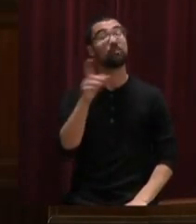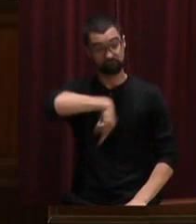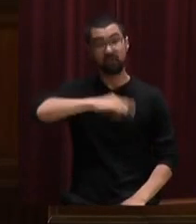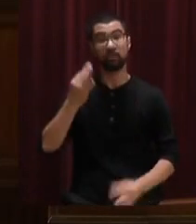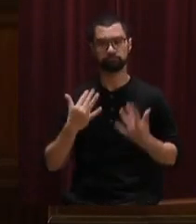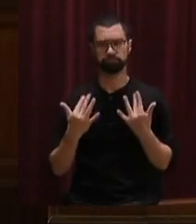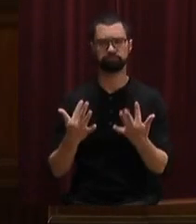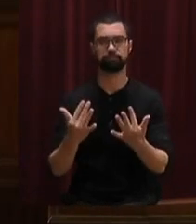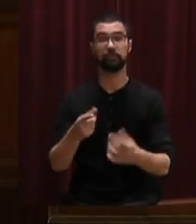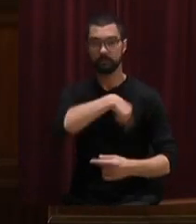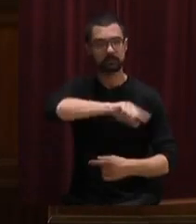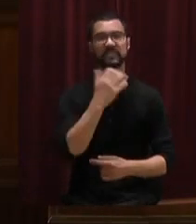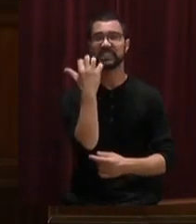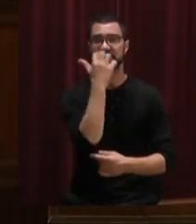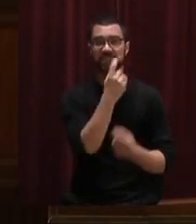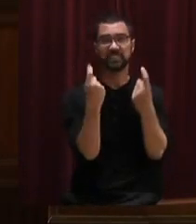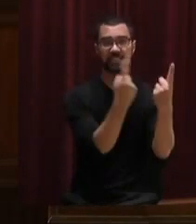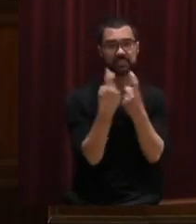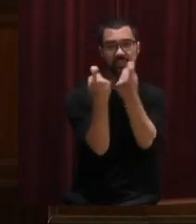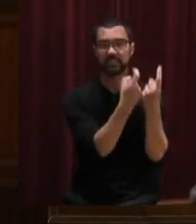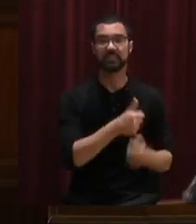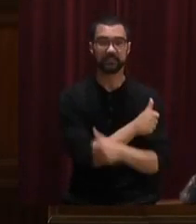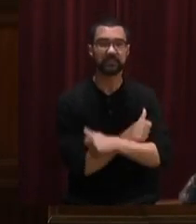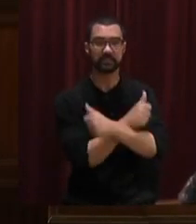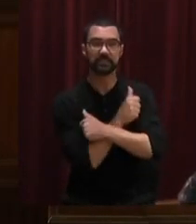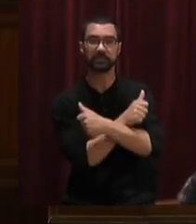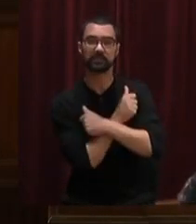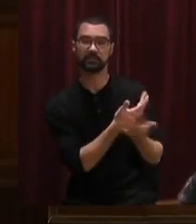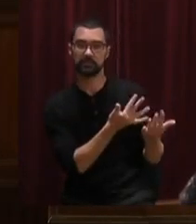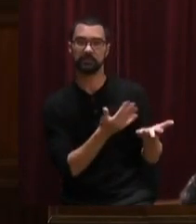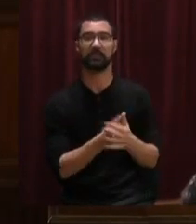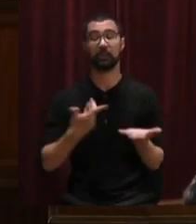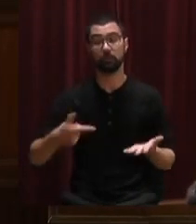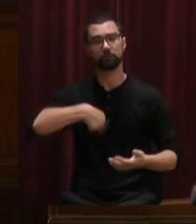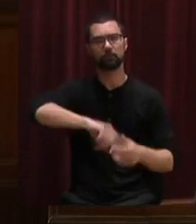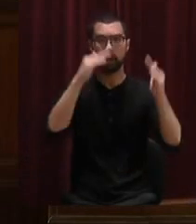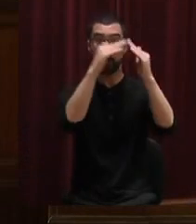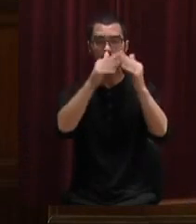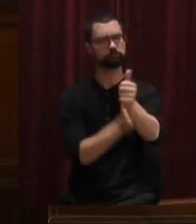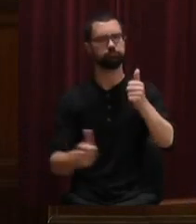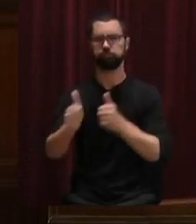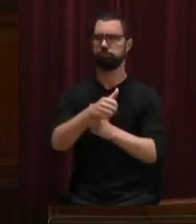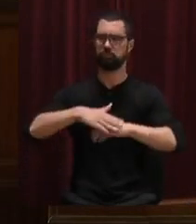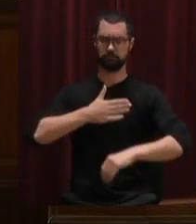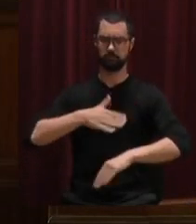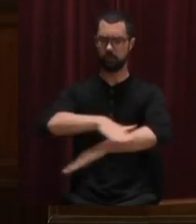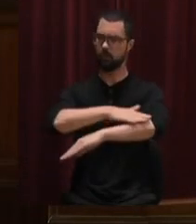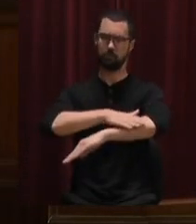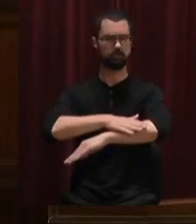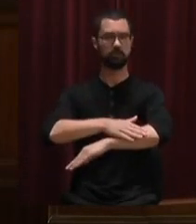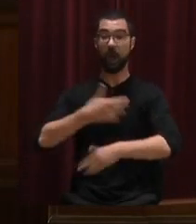la necessitat no espera. Per això l'habitatge serà una prioritat del govern, perquè avui els vull anunciar, aprovarem els propers mesos